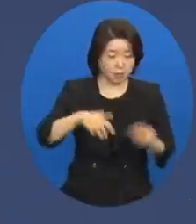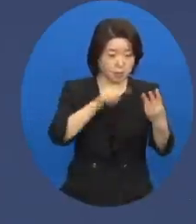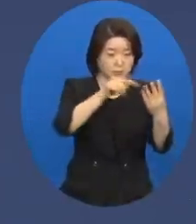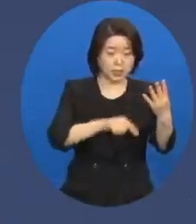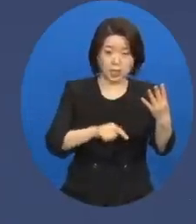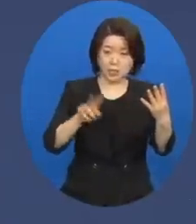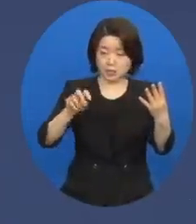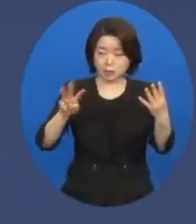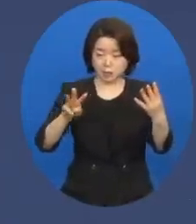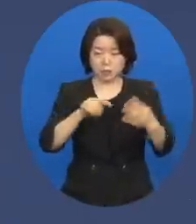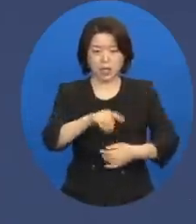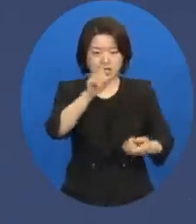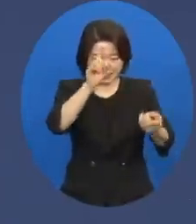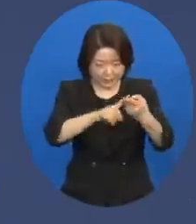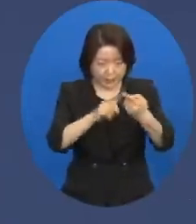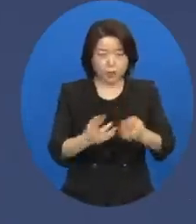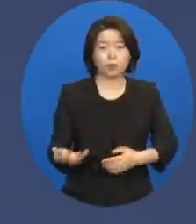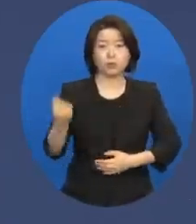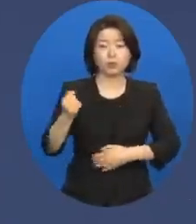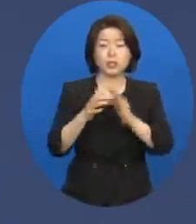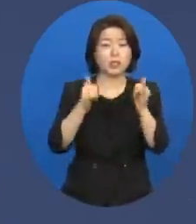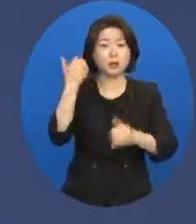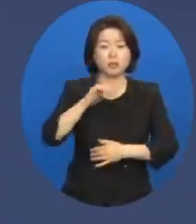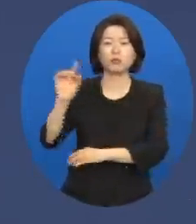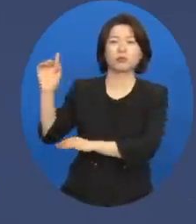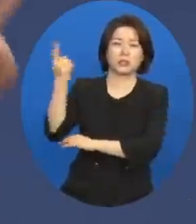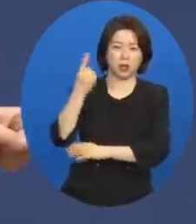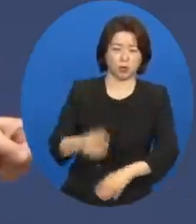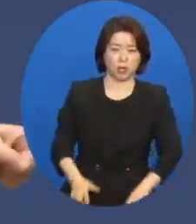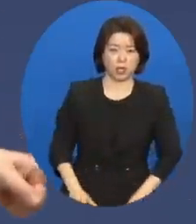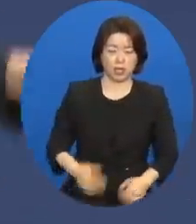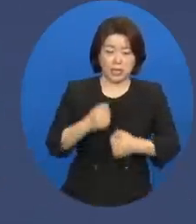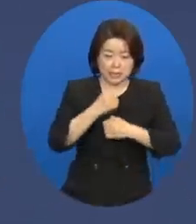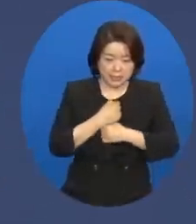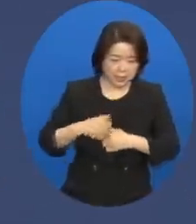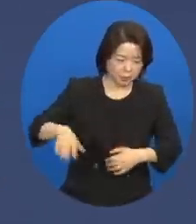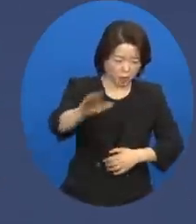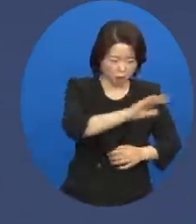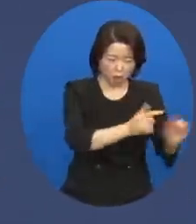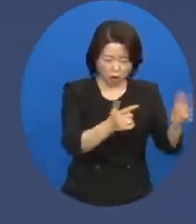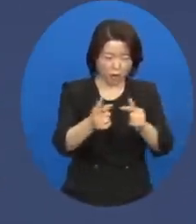다윗은 그걸 그대로 누린 사람이에요. 지킬 만한 모든 것보다